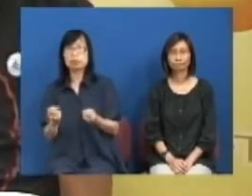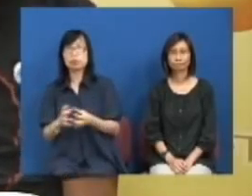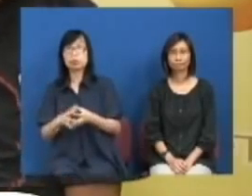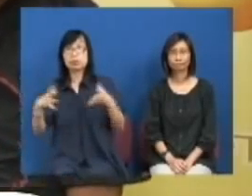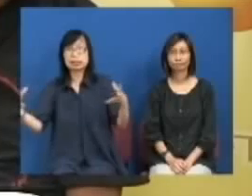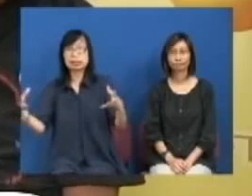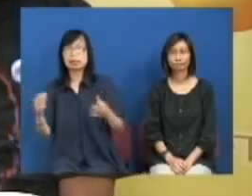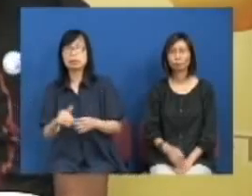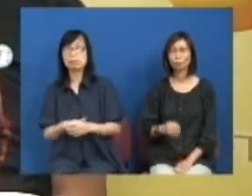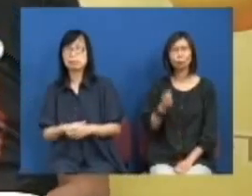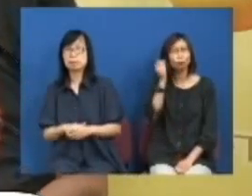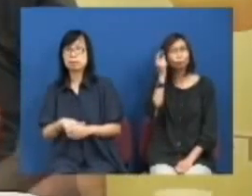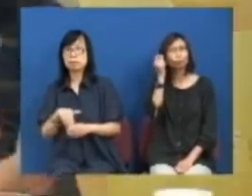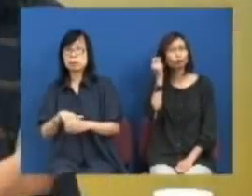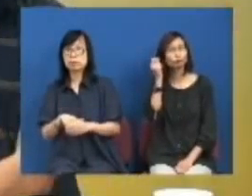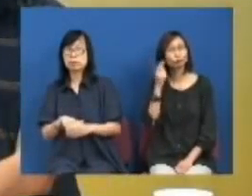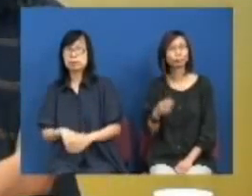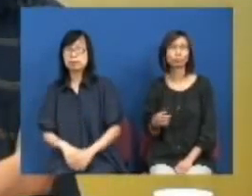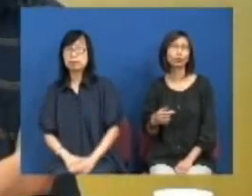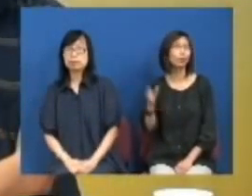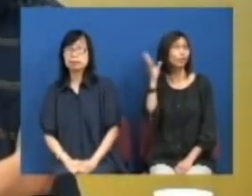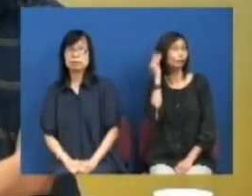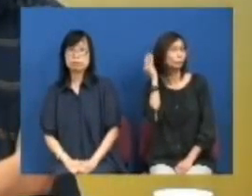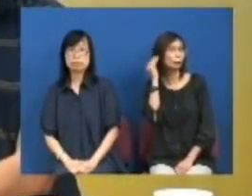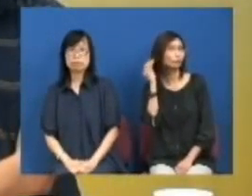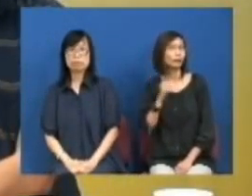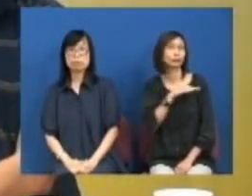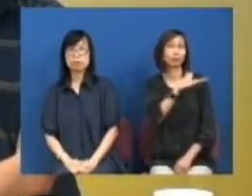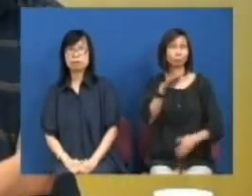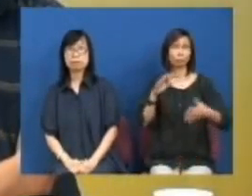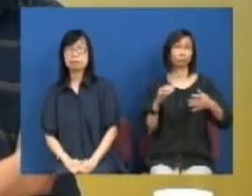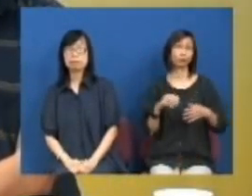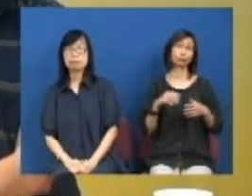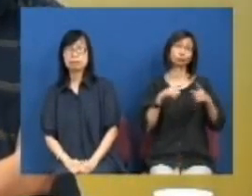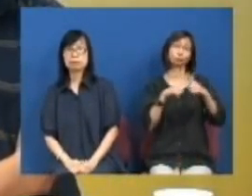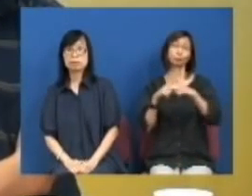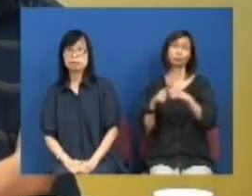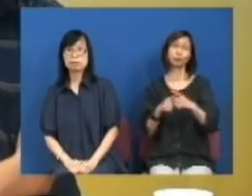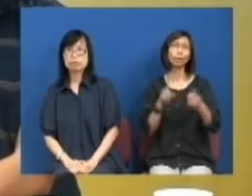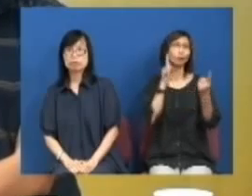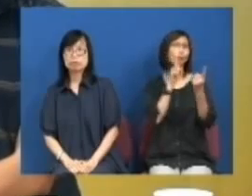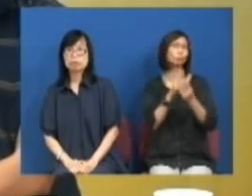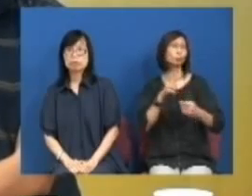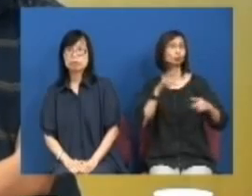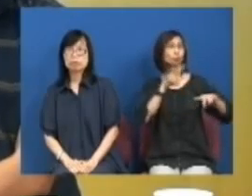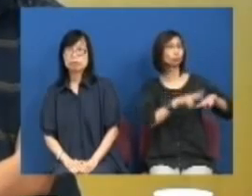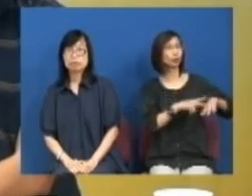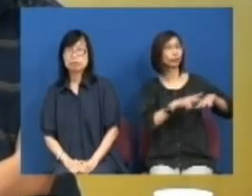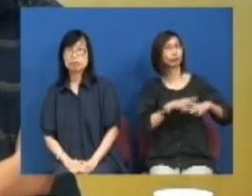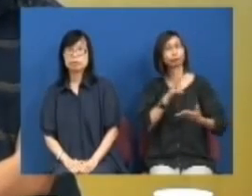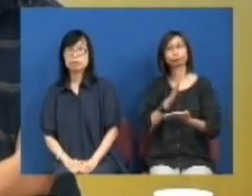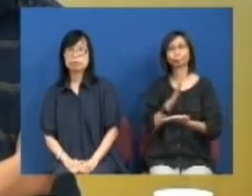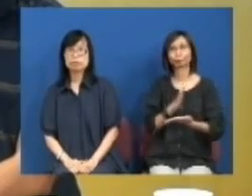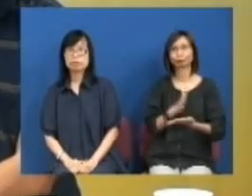回旋餘地。 不過得意喎，我聽翻泛民啦，即係據我有限接觸咧，其實佢哋可能對內地嗰個內地唔同，即